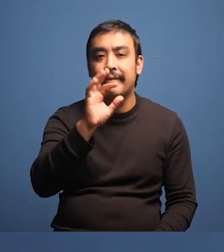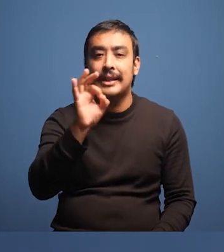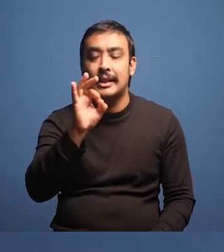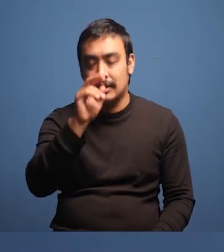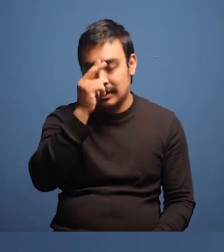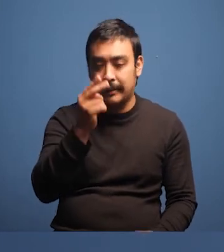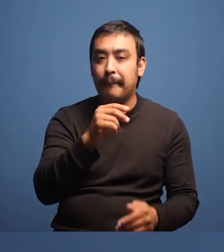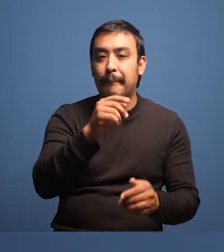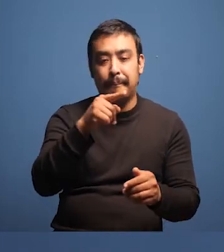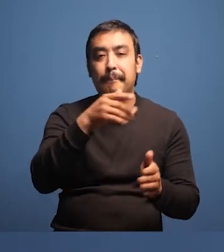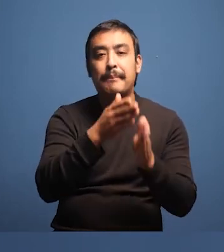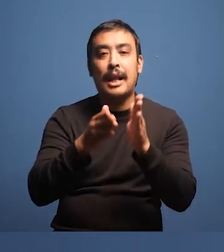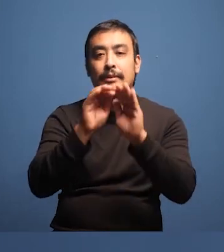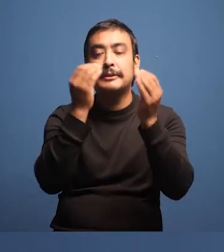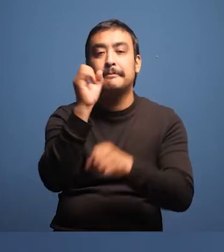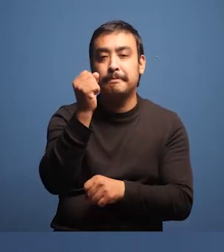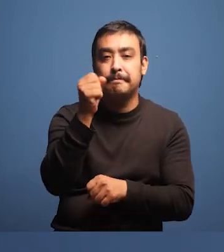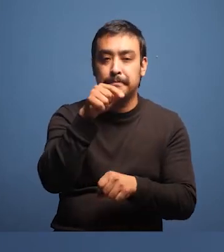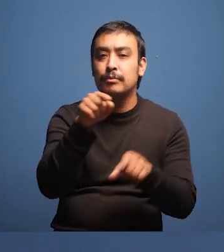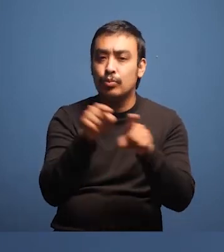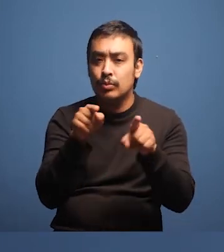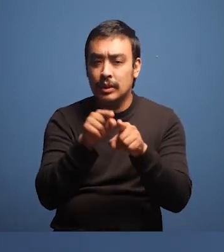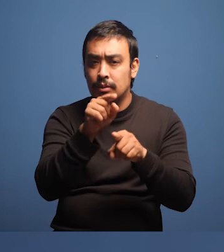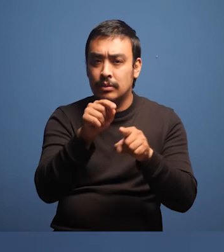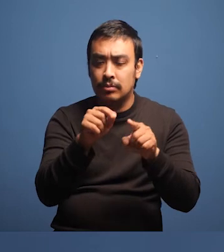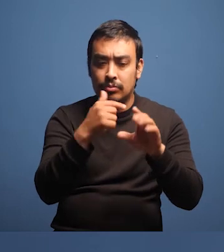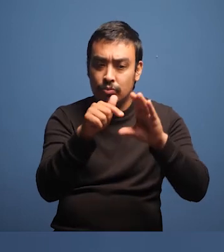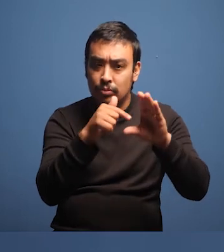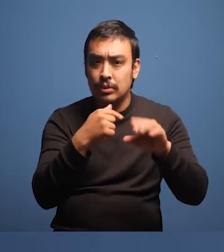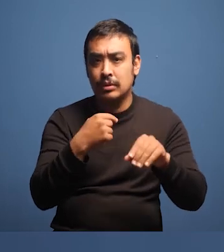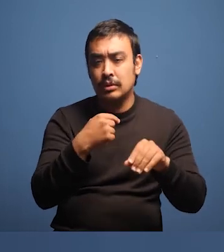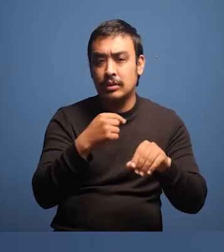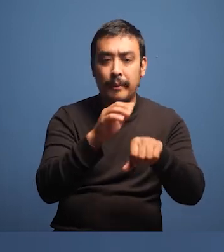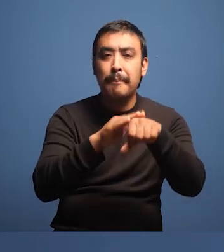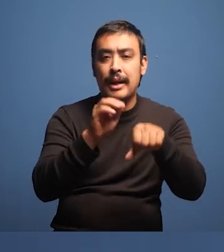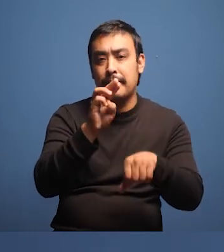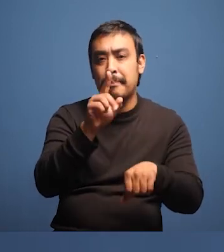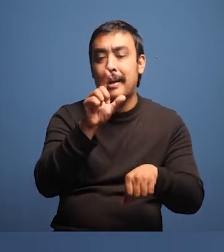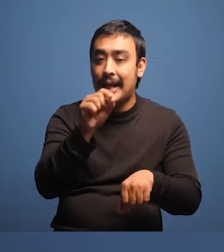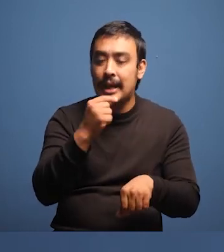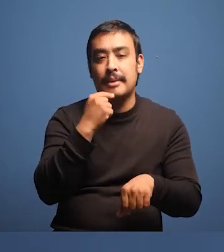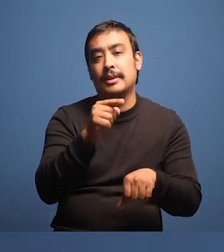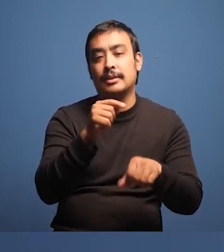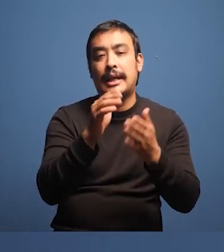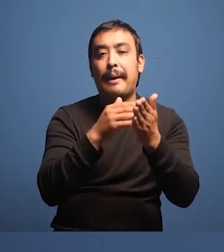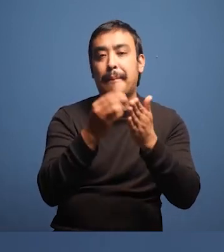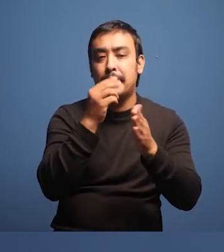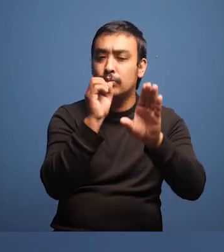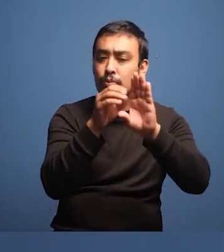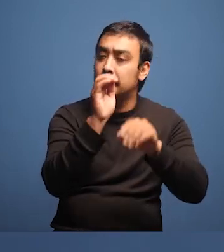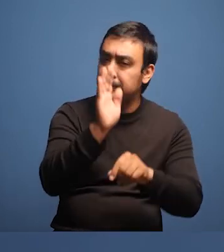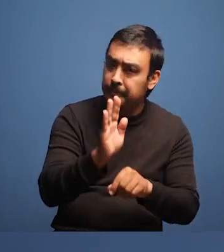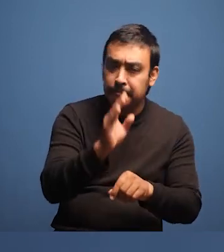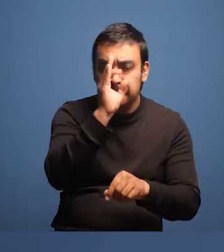इन्टरनेसनलको एउटा मारु च्याट बक्स भन्ने वेबसाइट छ, त्यसमा चाहिँ गएर हजुरले अनलाइन ह्यारेसमेन्टको बारेमा जानकारी लिन सक्नुहुन्छ र के कस्ता